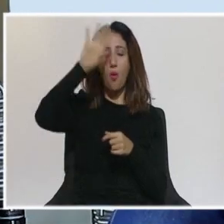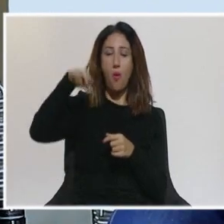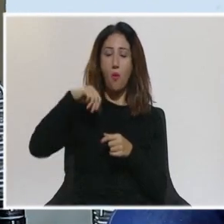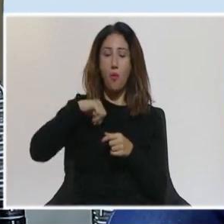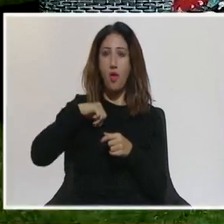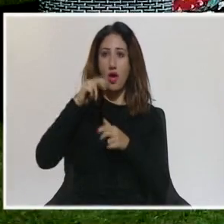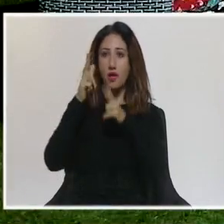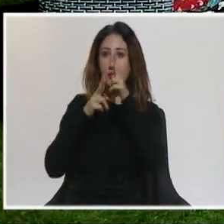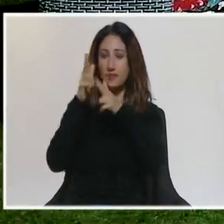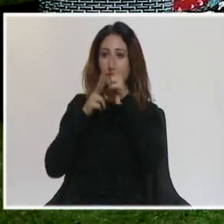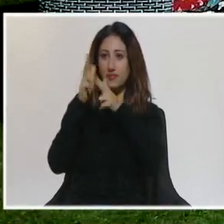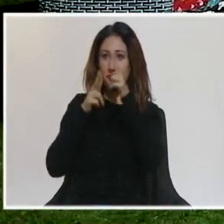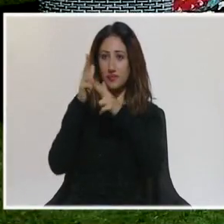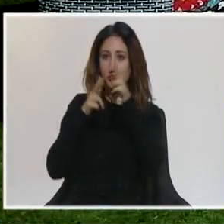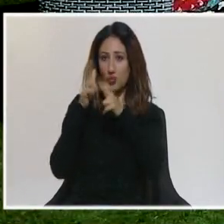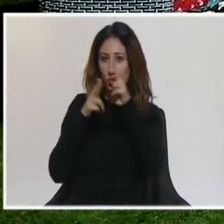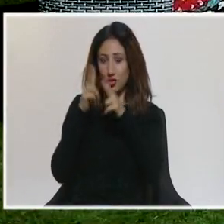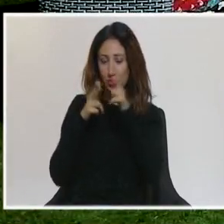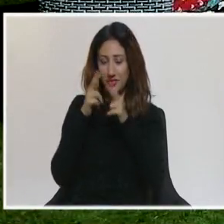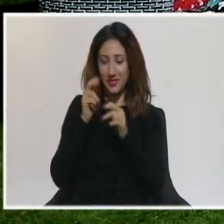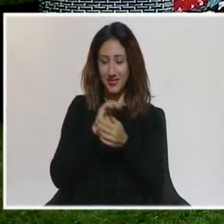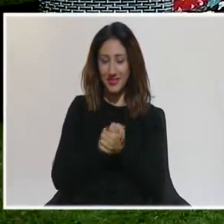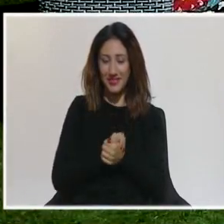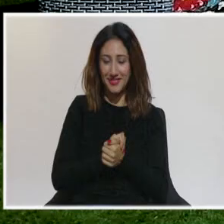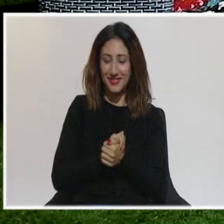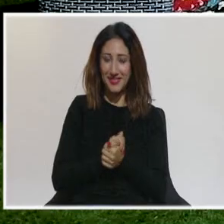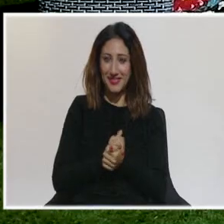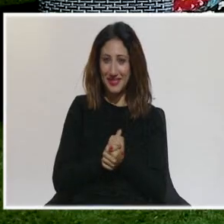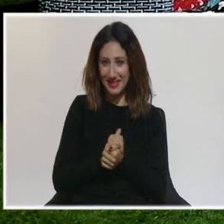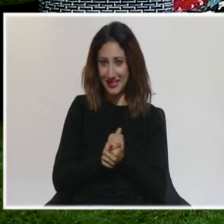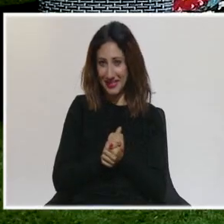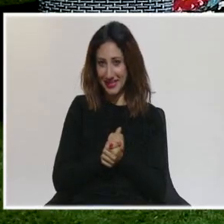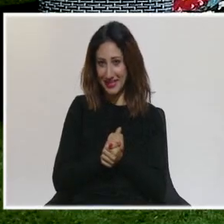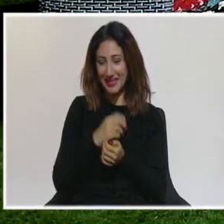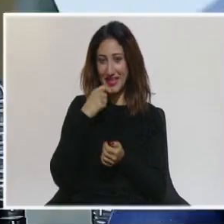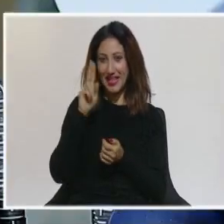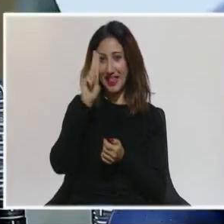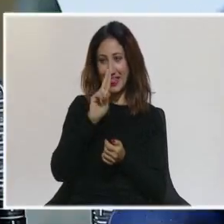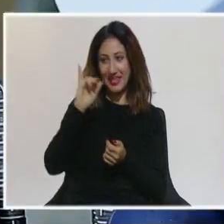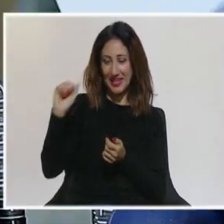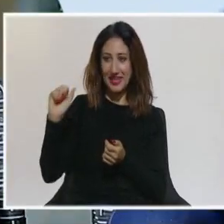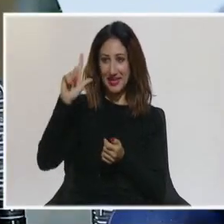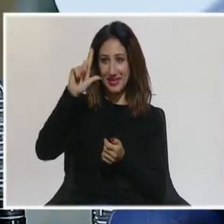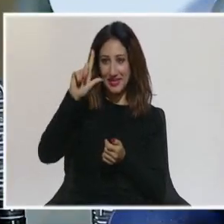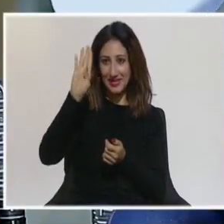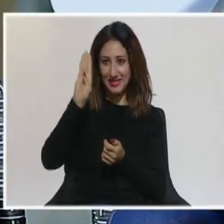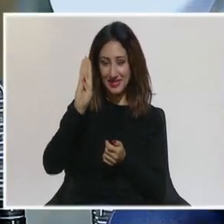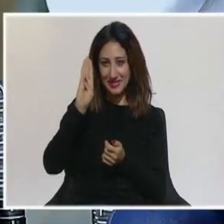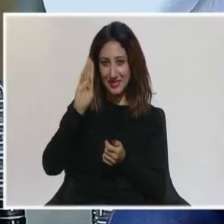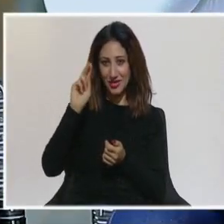اللي اسمه ايه؟ التيك توك. التيك توك ده هي بص لا يعني